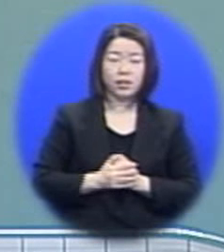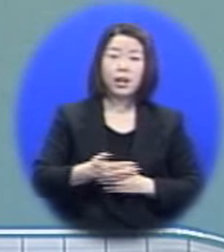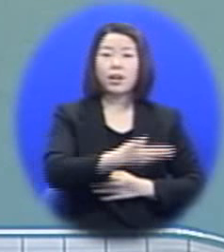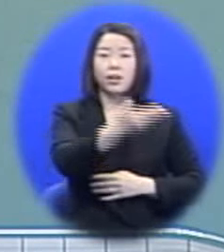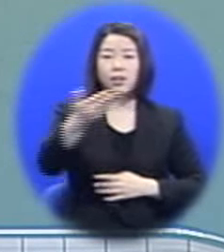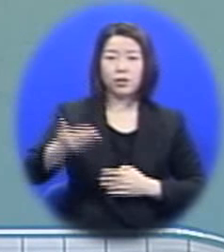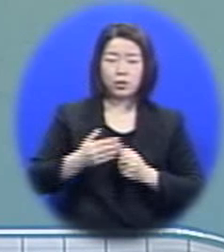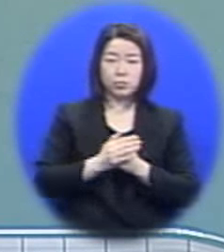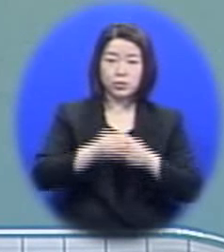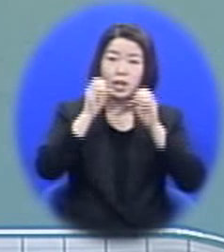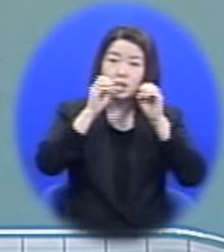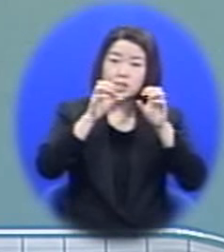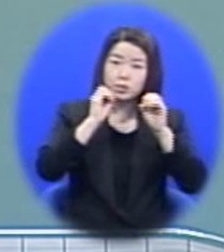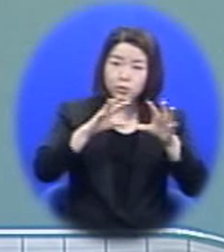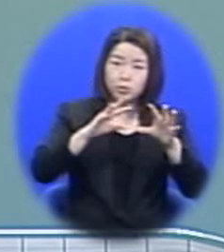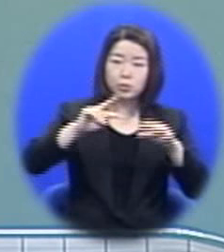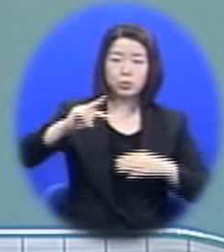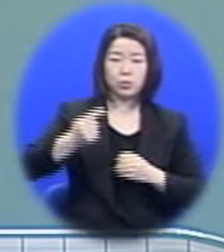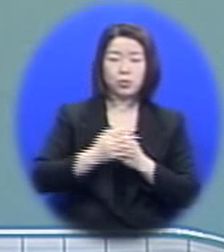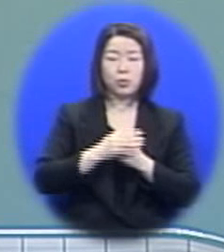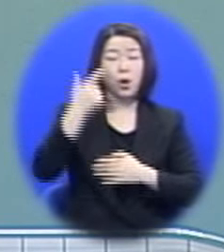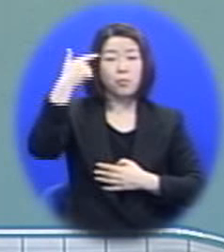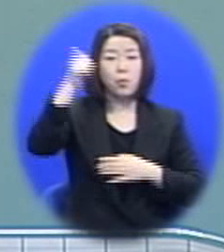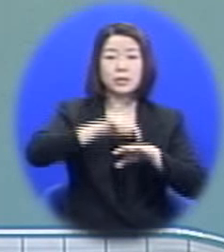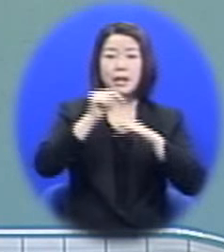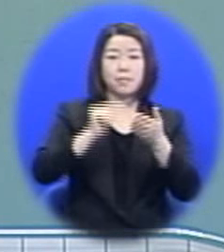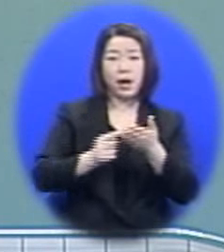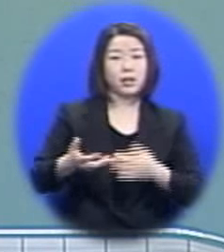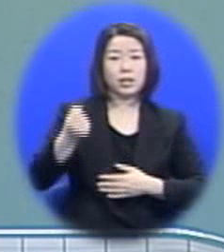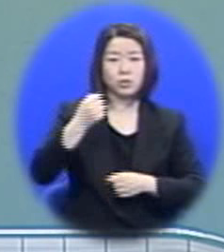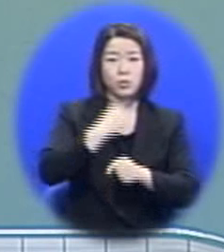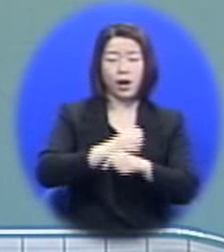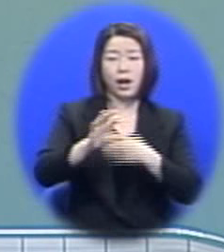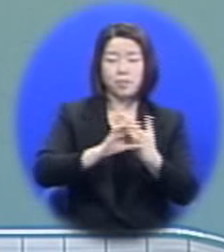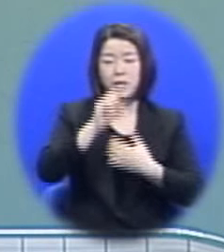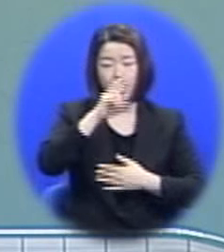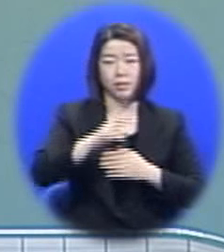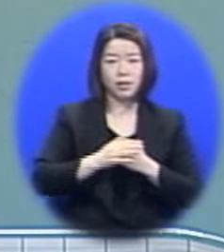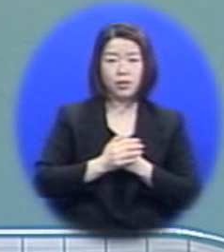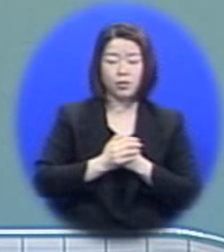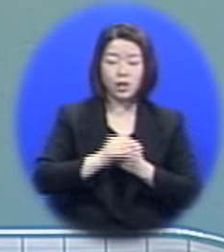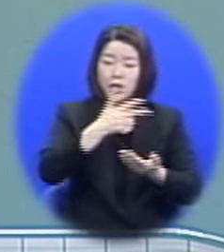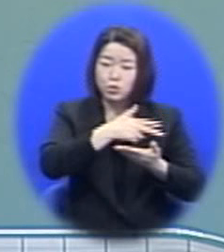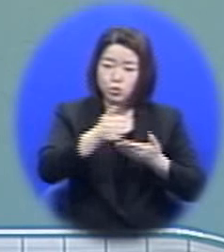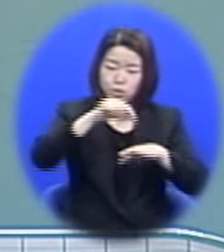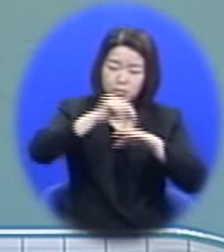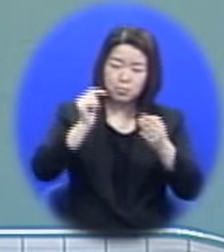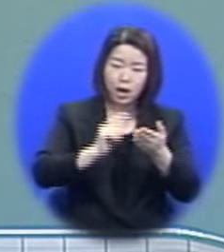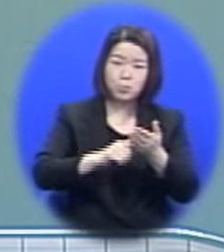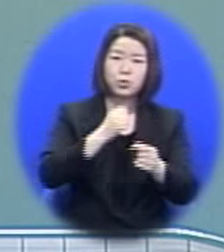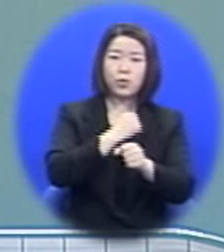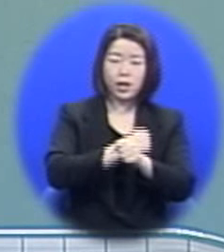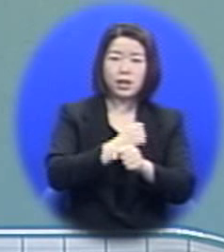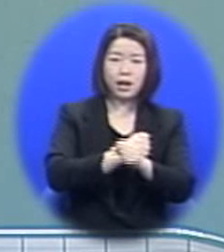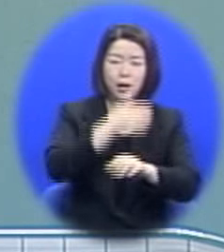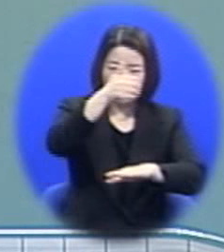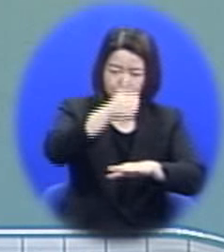여러분 전도도 목사 마음으로 하면 안 되더라고. 주님의 마음으로 해야 끝까지 하더라고.